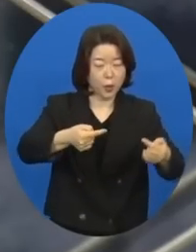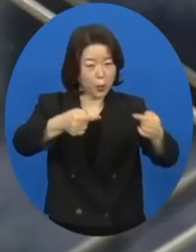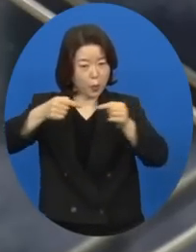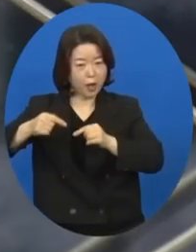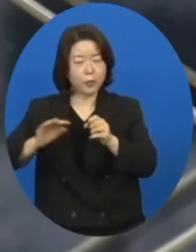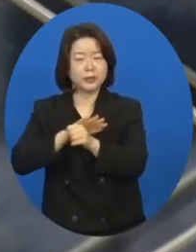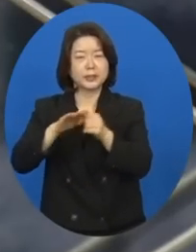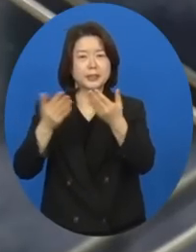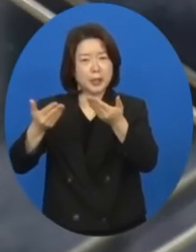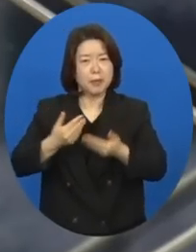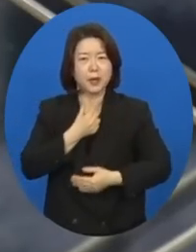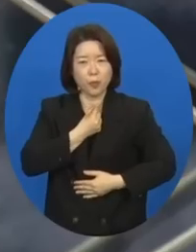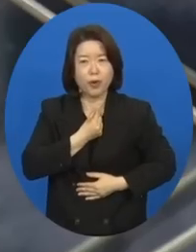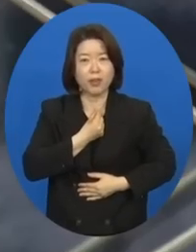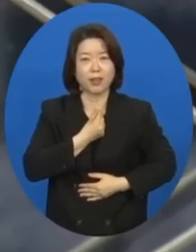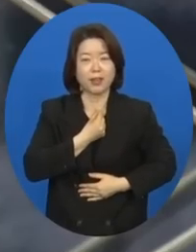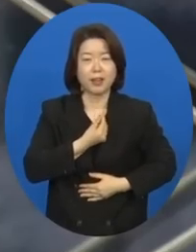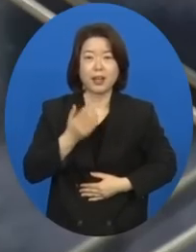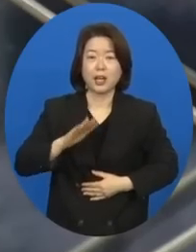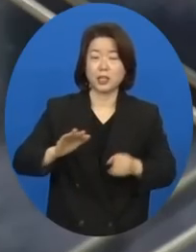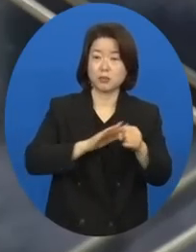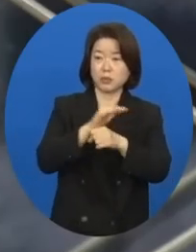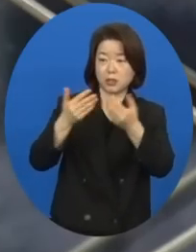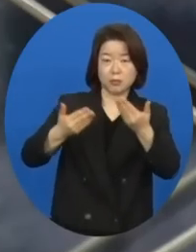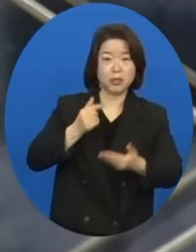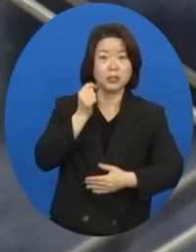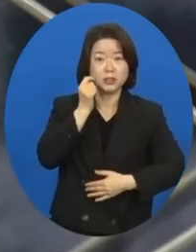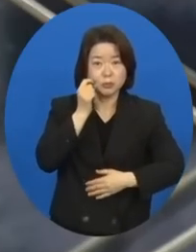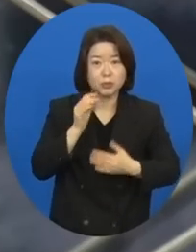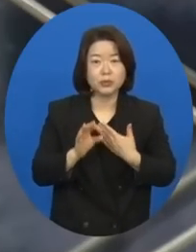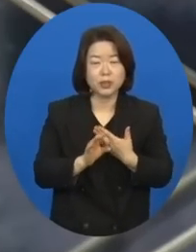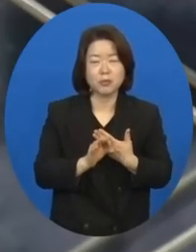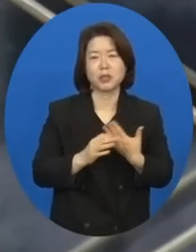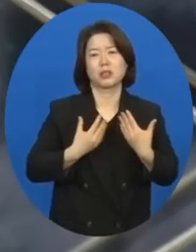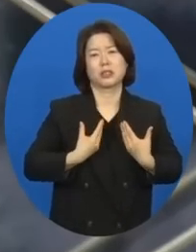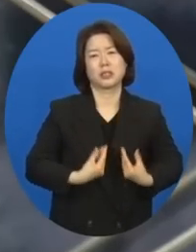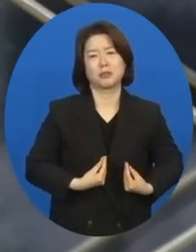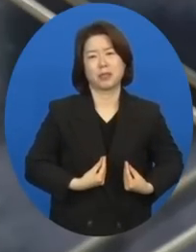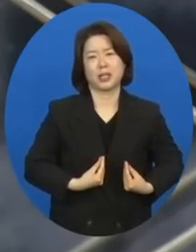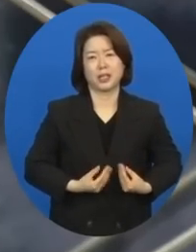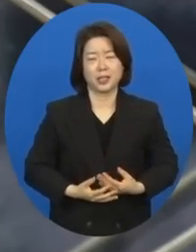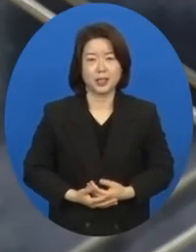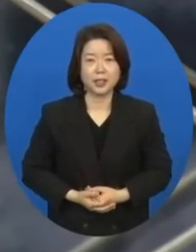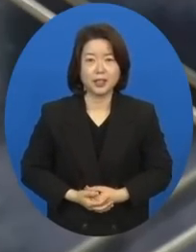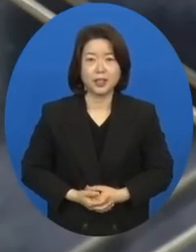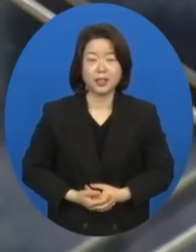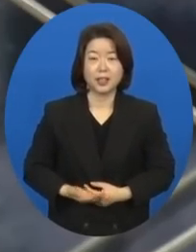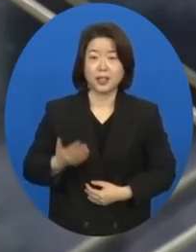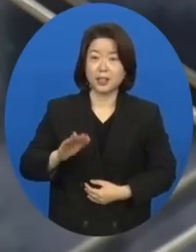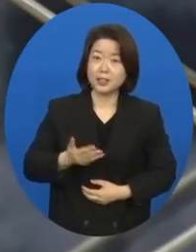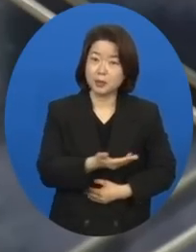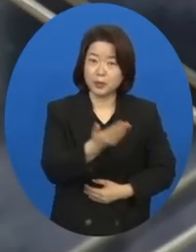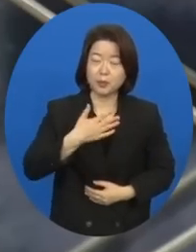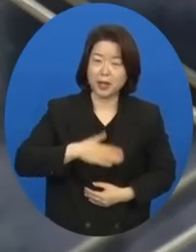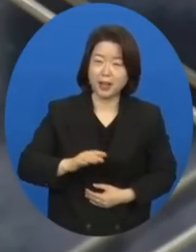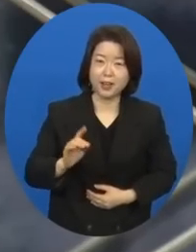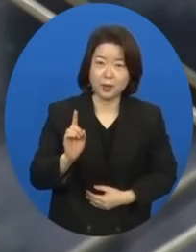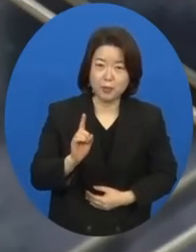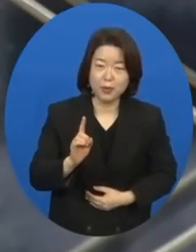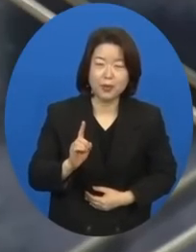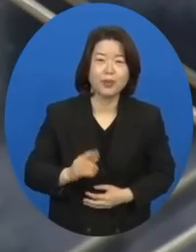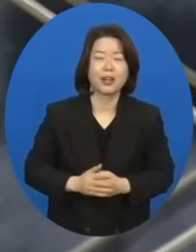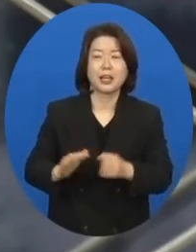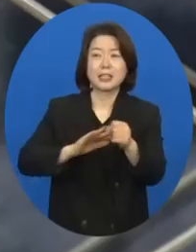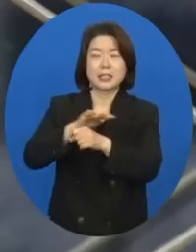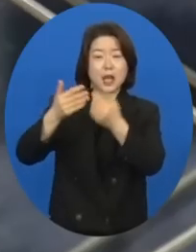기대하죠. 그러나 그 사랑을 받지 못해서 실망을 하는 거예요. 여러분, 근데 그거 아시나요? 우리가